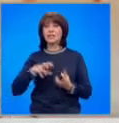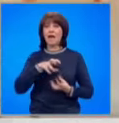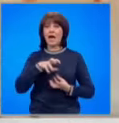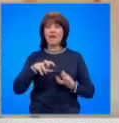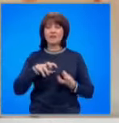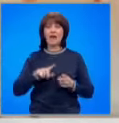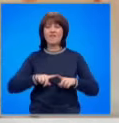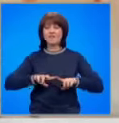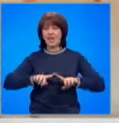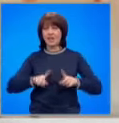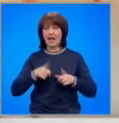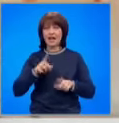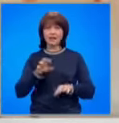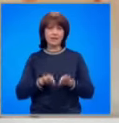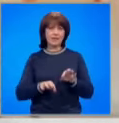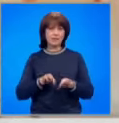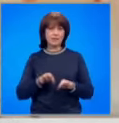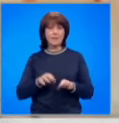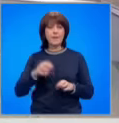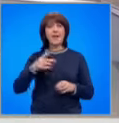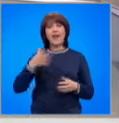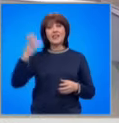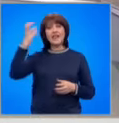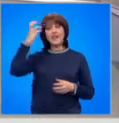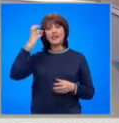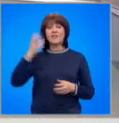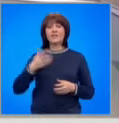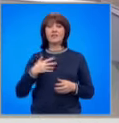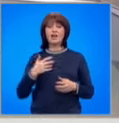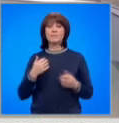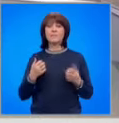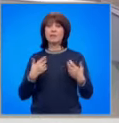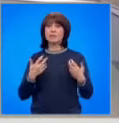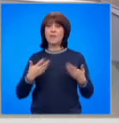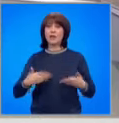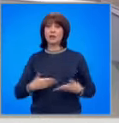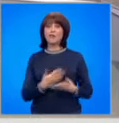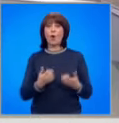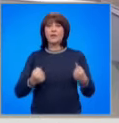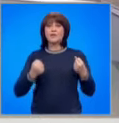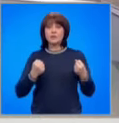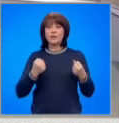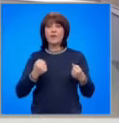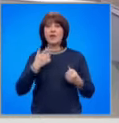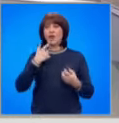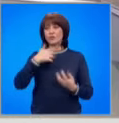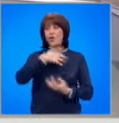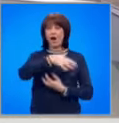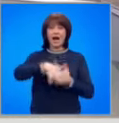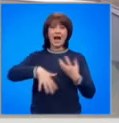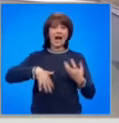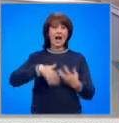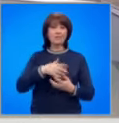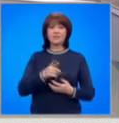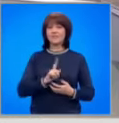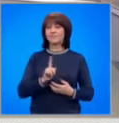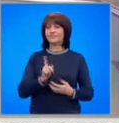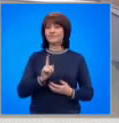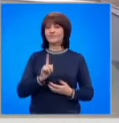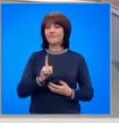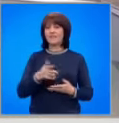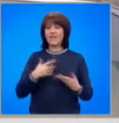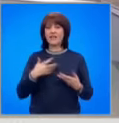избори. Страната се нуждае от промяна и стабилност, за да се отървем от хаоса, който трае 12 години. Не ни трябва смяна на върха при